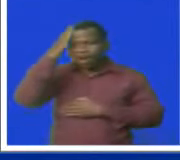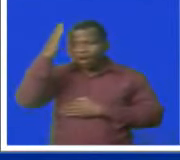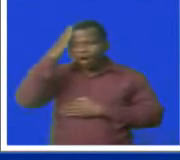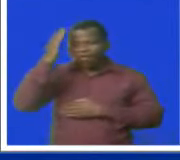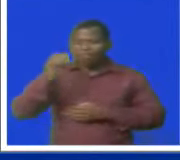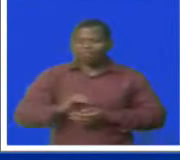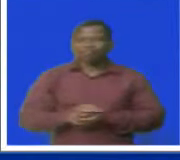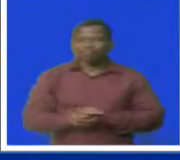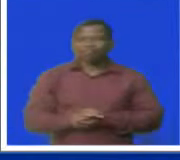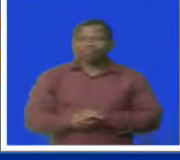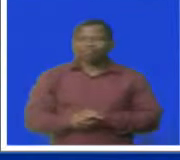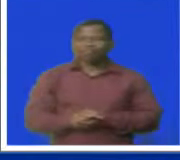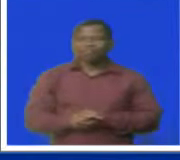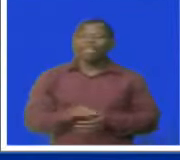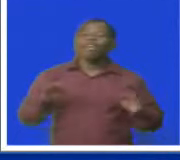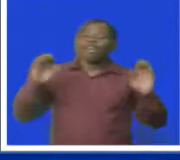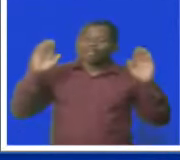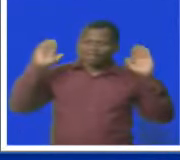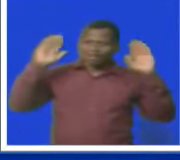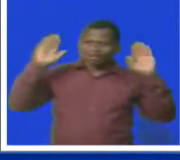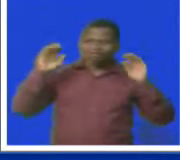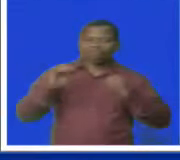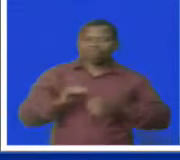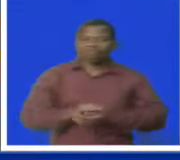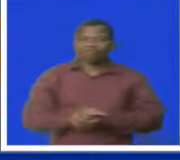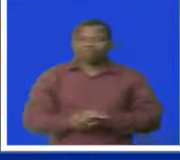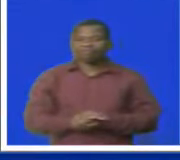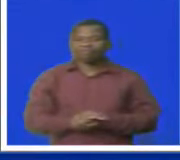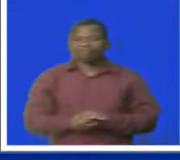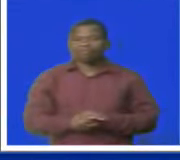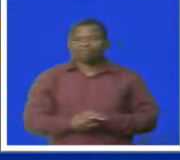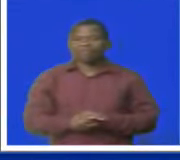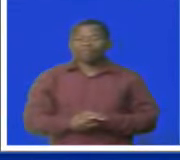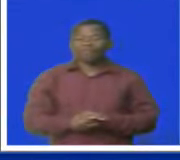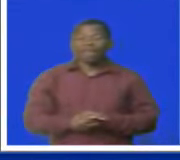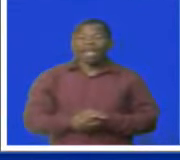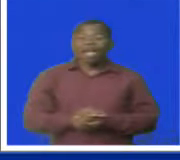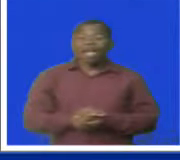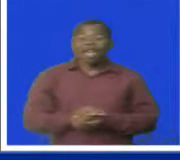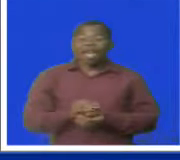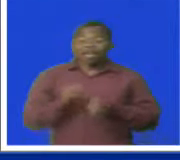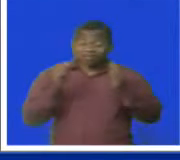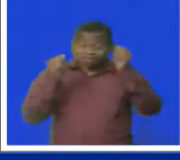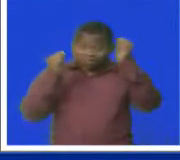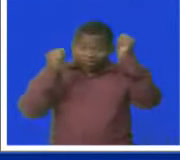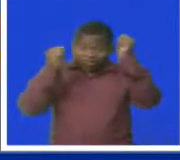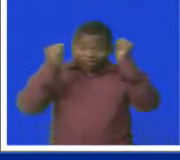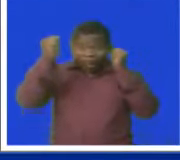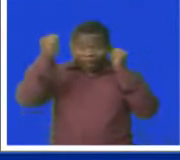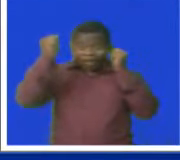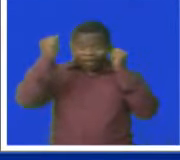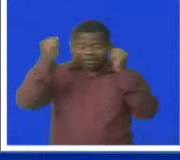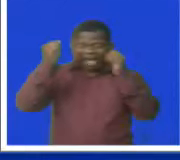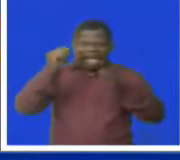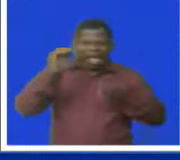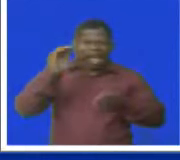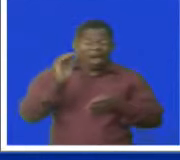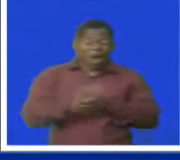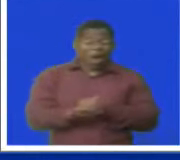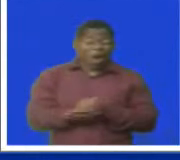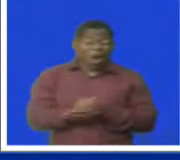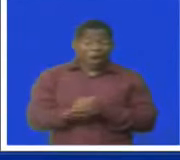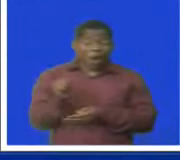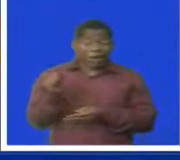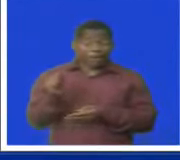Tindzaba lelesithathu lilunga lemsizi kulabo labasaphila labalwa imbi yemhlaba yesibili